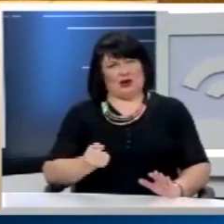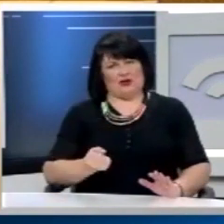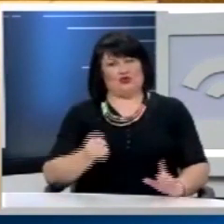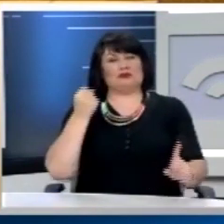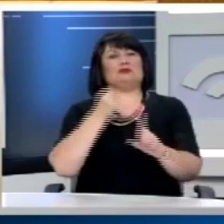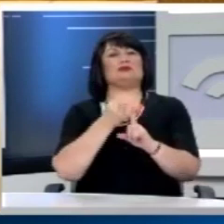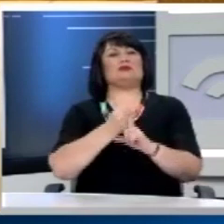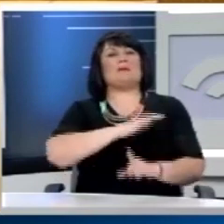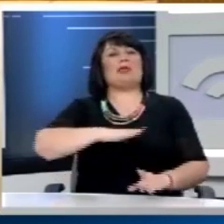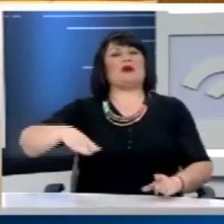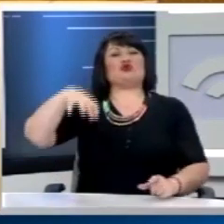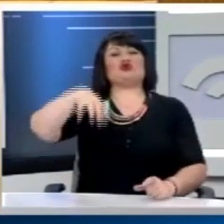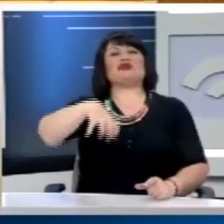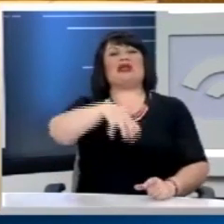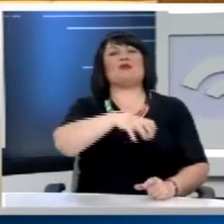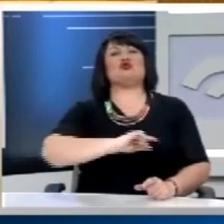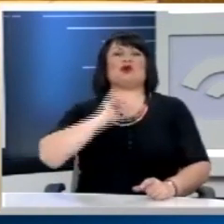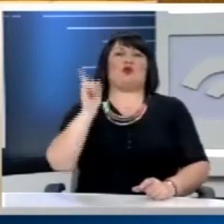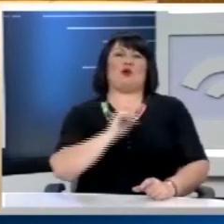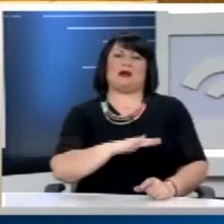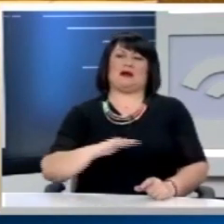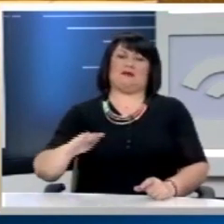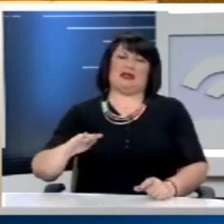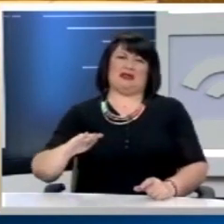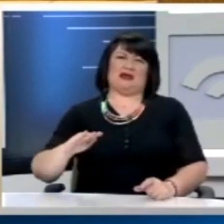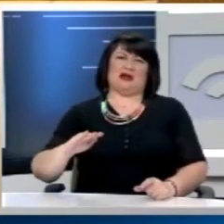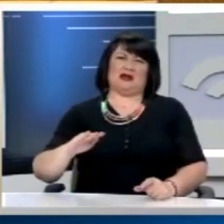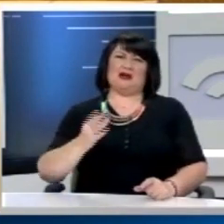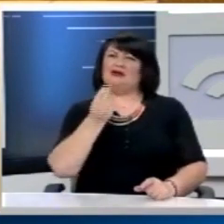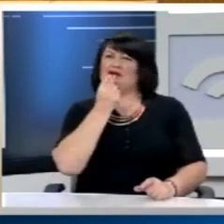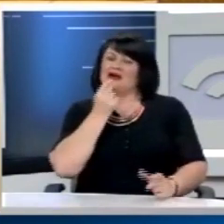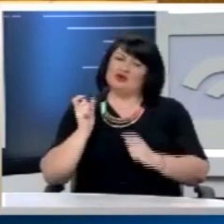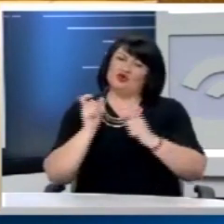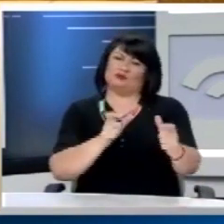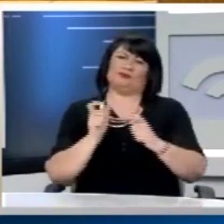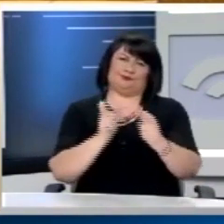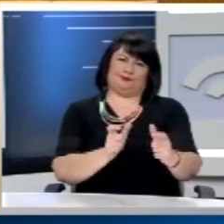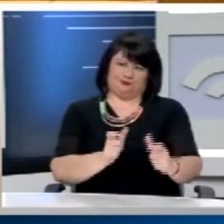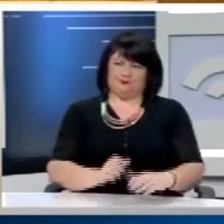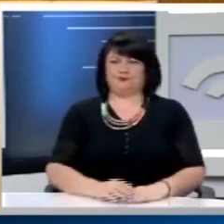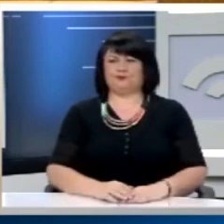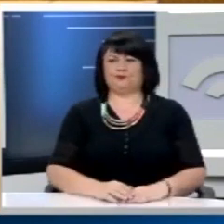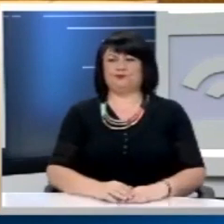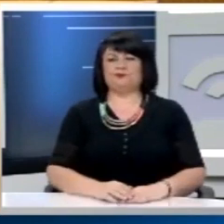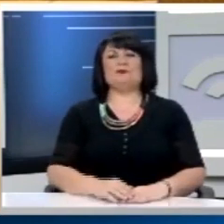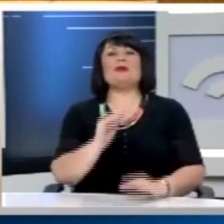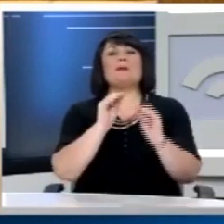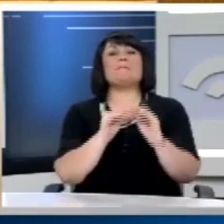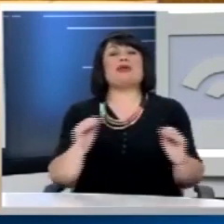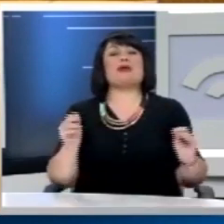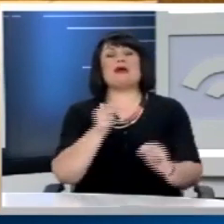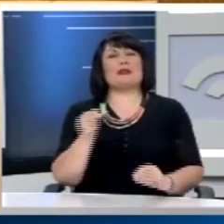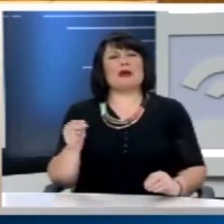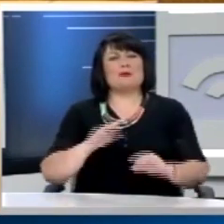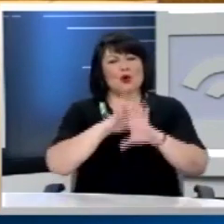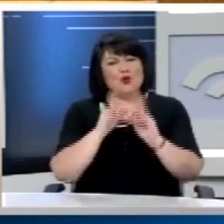Διεκδικούμε παιδικούς σταθμούς για όλα τα παιδιά με κατάργηση τροφίων. Στον ευαίσθητο χώρο της παιδείας, όλες μας